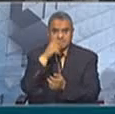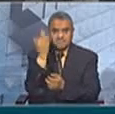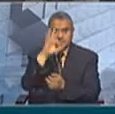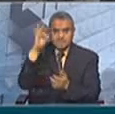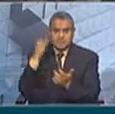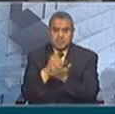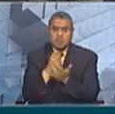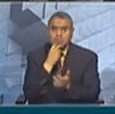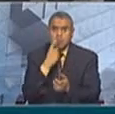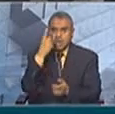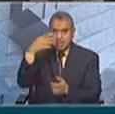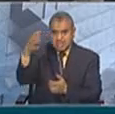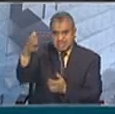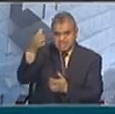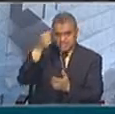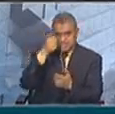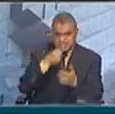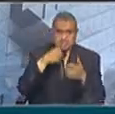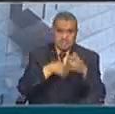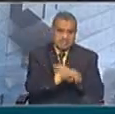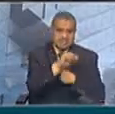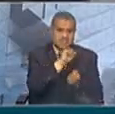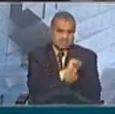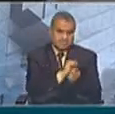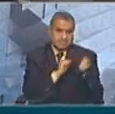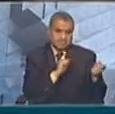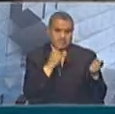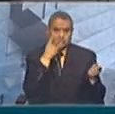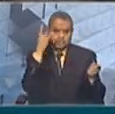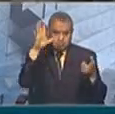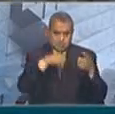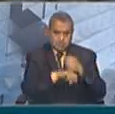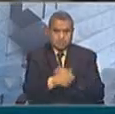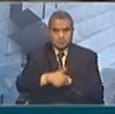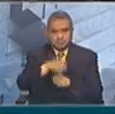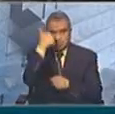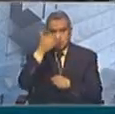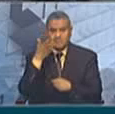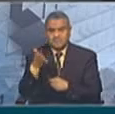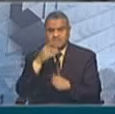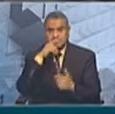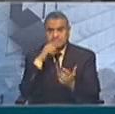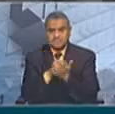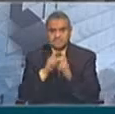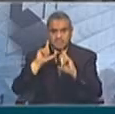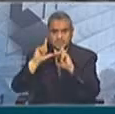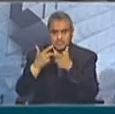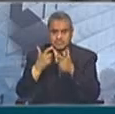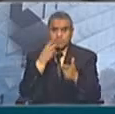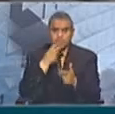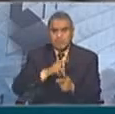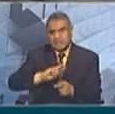به الرئيسي وأنه محتجز حاليا لدى الشرطة، لافتا إلى أنه تم القبض